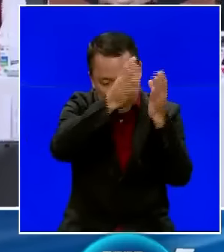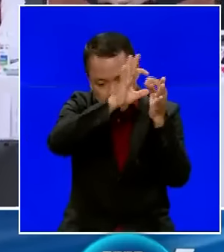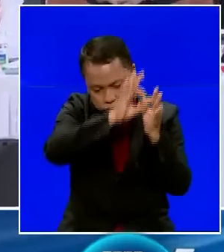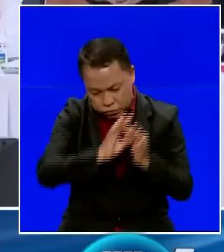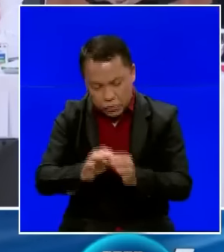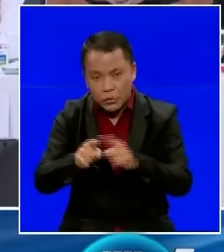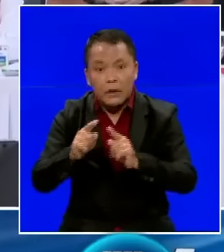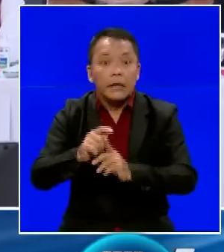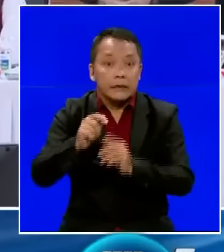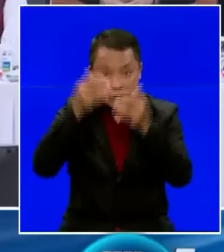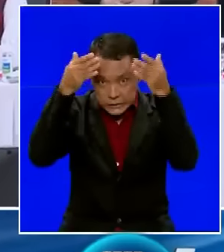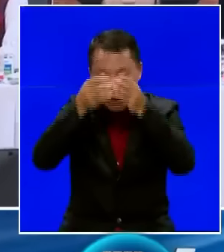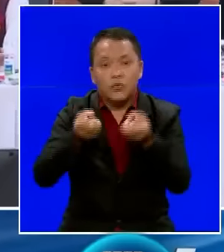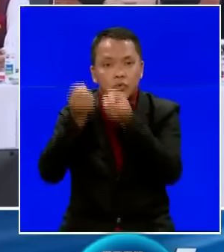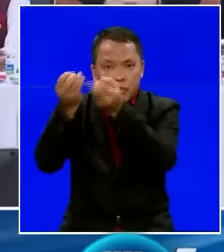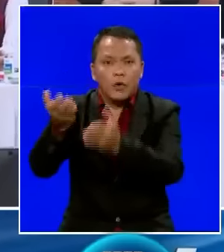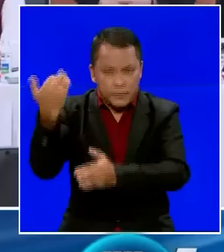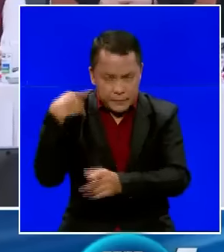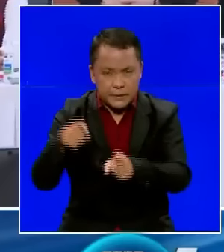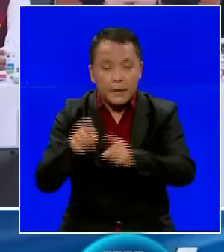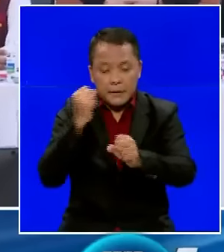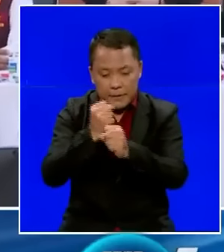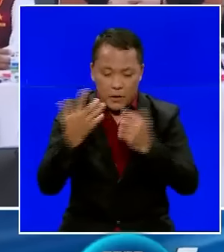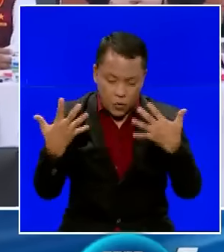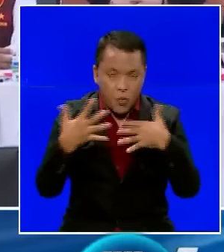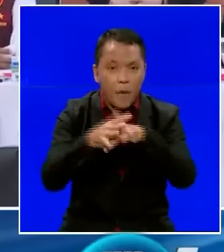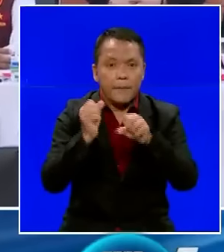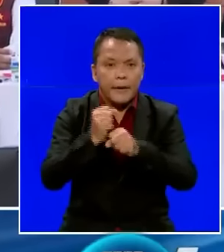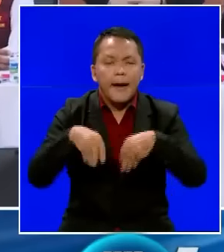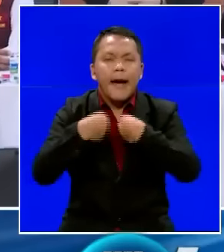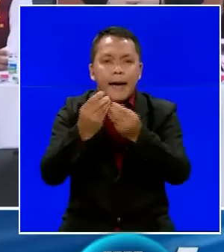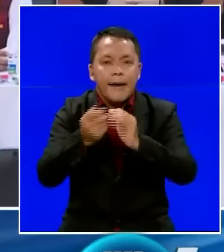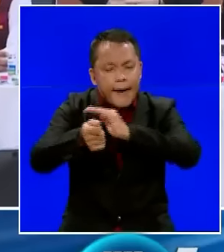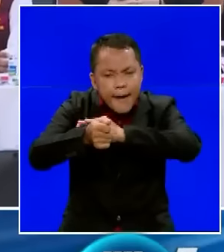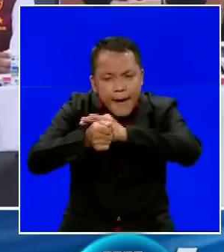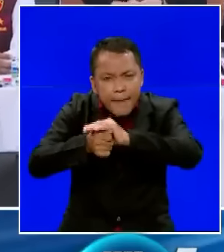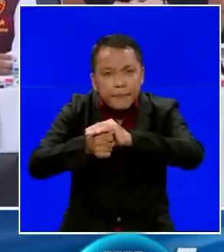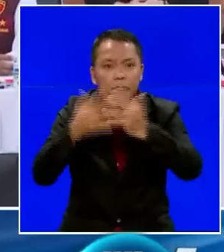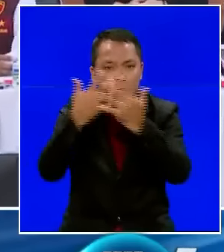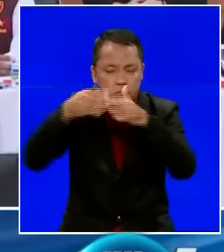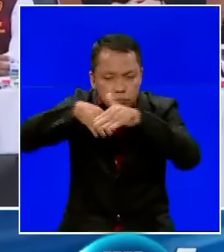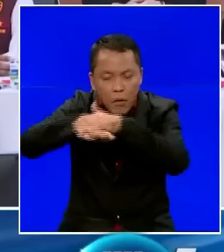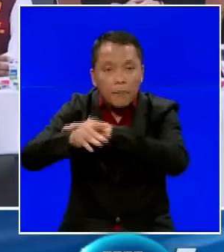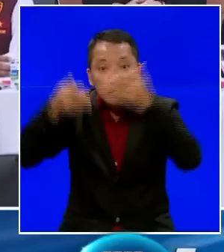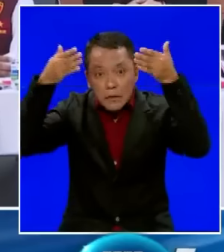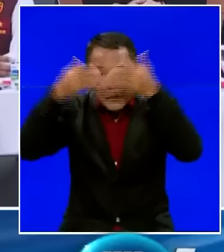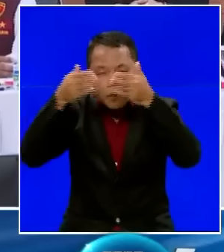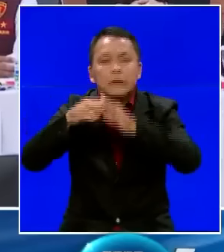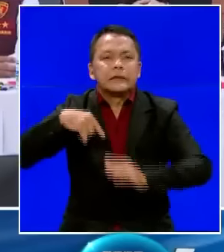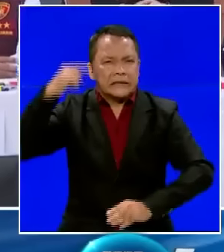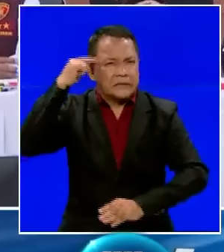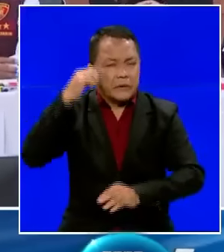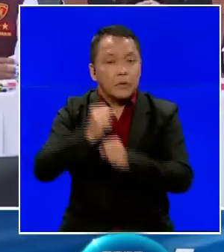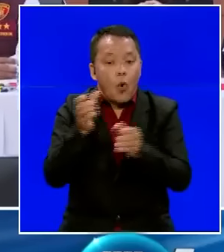ส่วนหนึ่งส่งมาที่อินโดนีเซียด้วยนะคะดังนั้นการทำงานร่วมกันที่ทำให้สามารถหลบหนีออกจากเรือนจำแล้วมาที่อินโดจึงเชื่อว่าอา